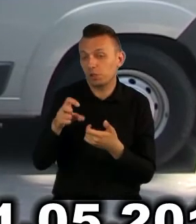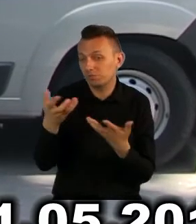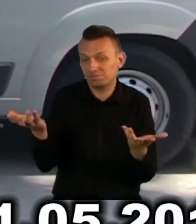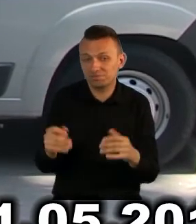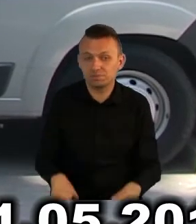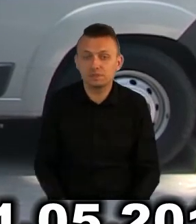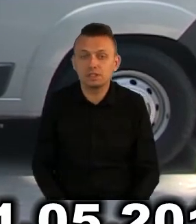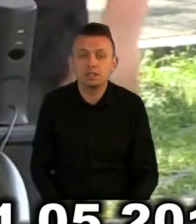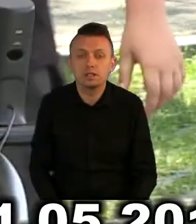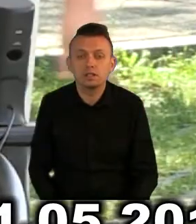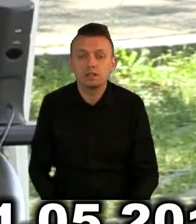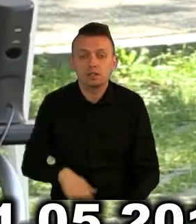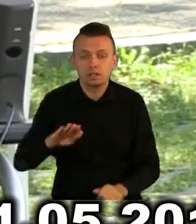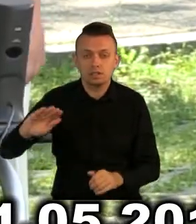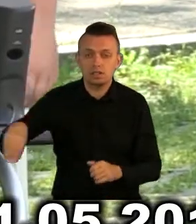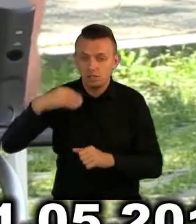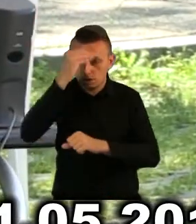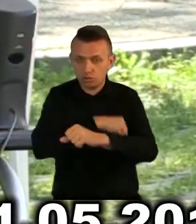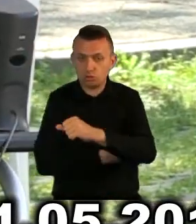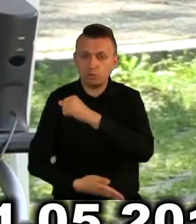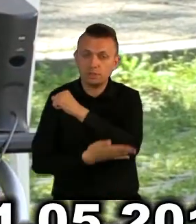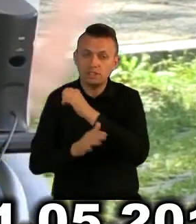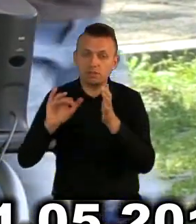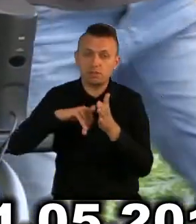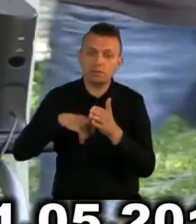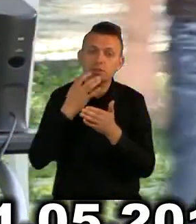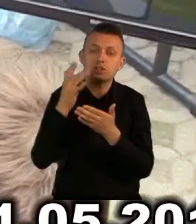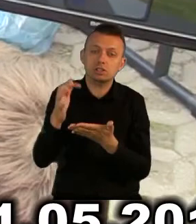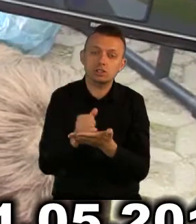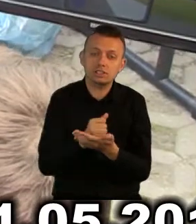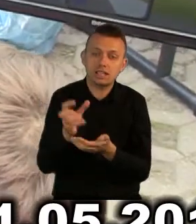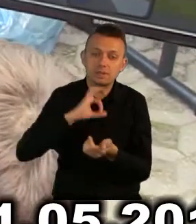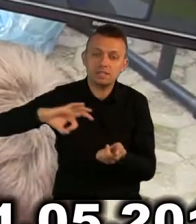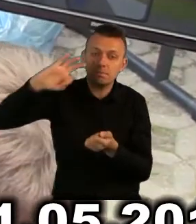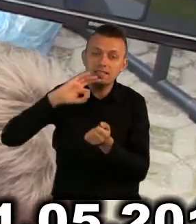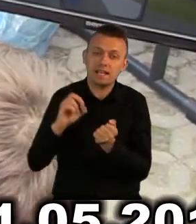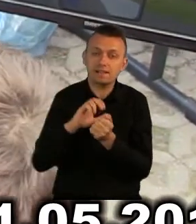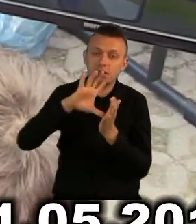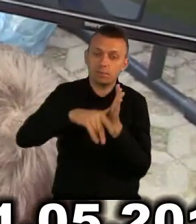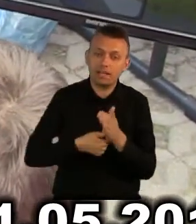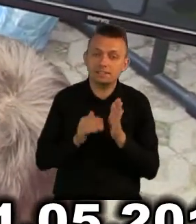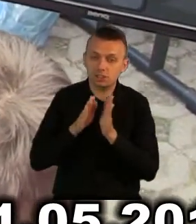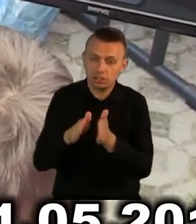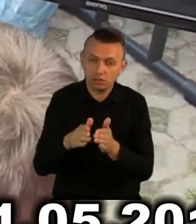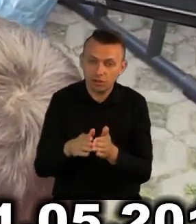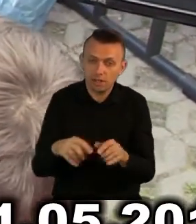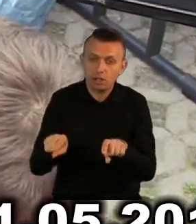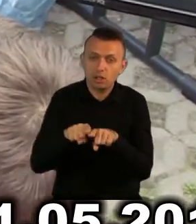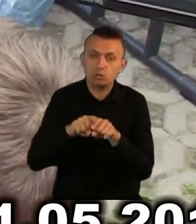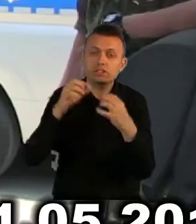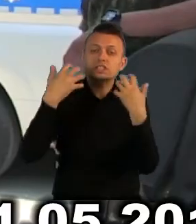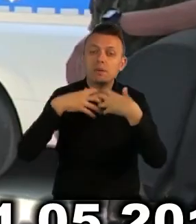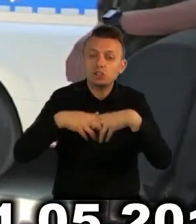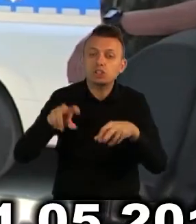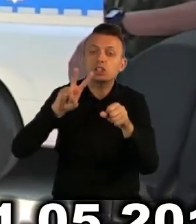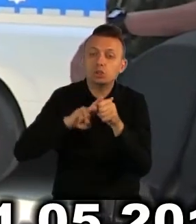budynkiem Kutnowskiego Domu Kultury dzieci ze szkół podstawowych w Kutnie korzystały z miasteczka ruchu drogowego oraz symulatorów 3D. Brały również